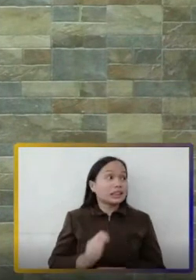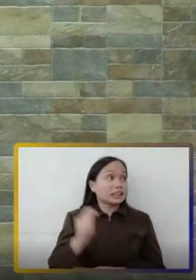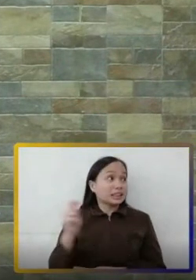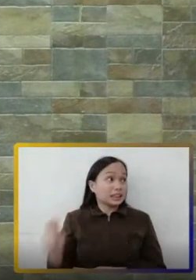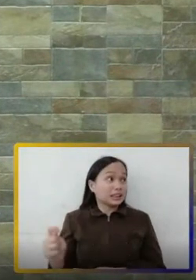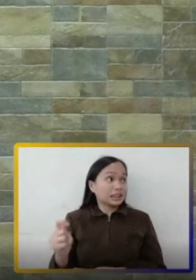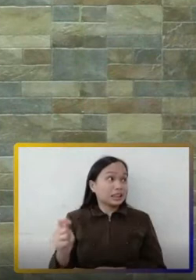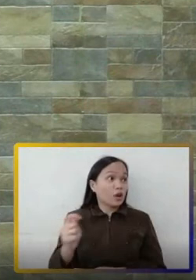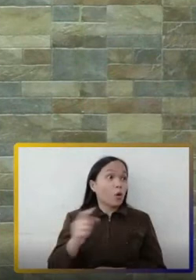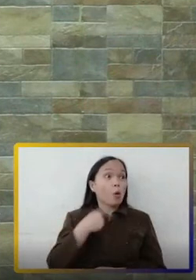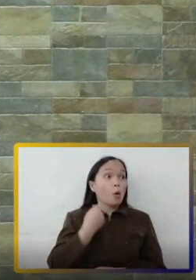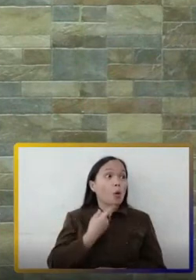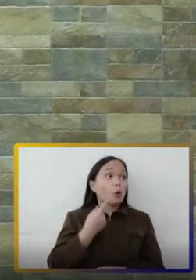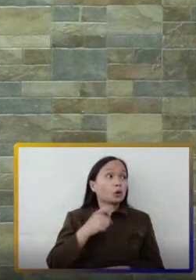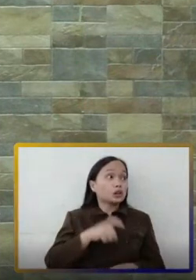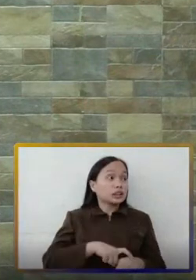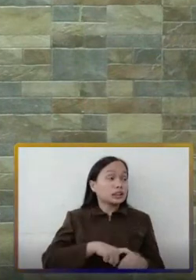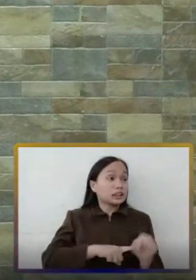pasimuno ng Instagram,